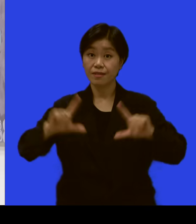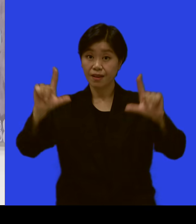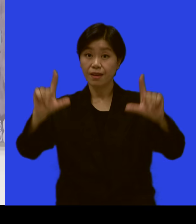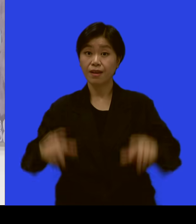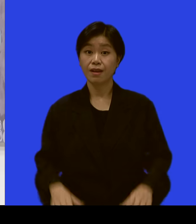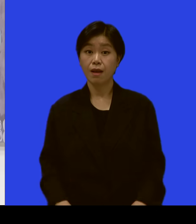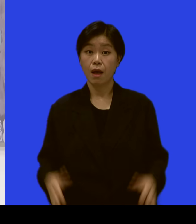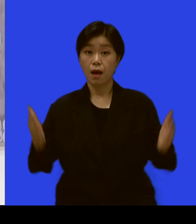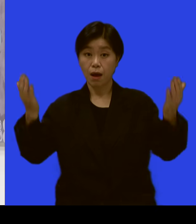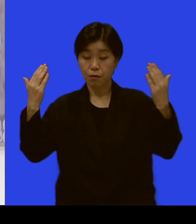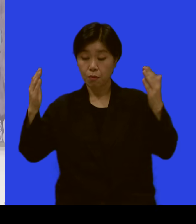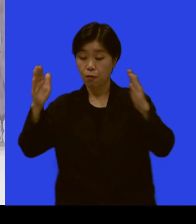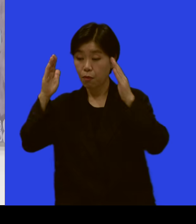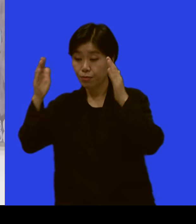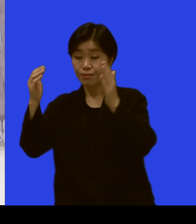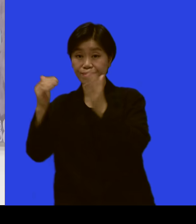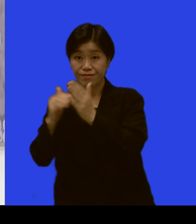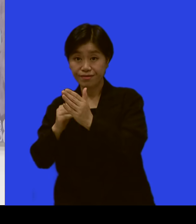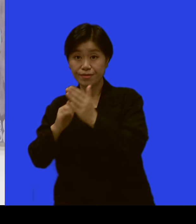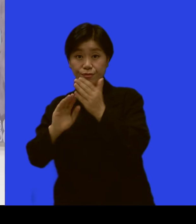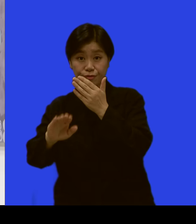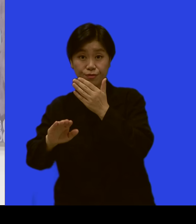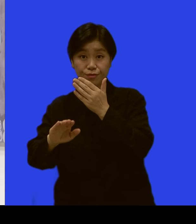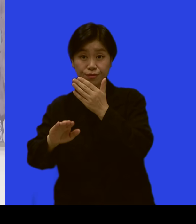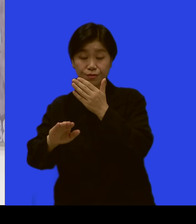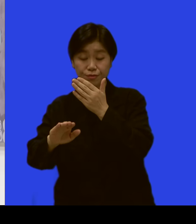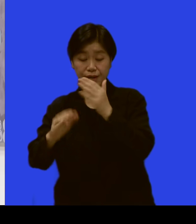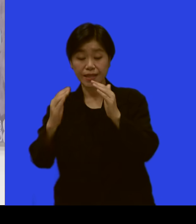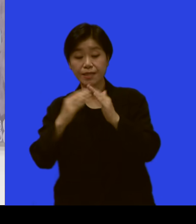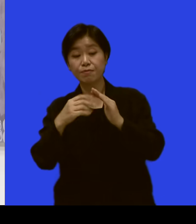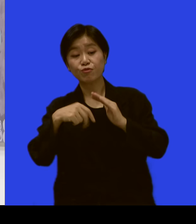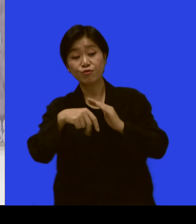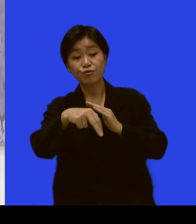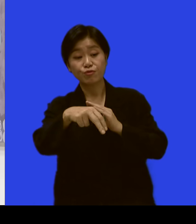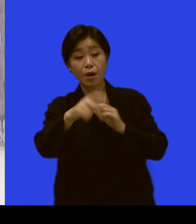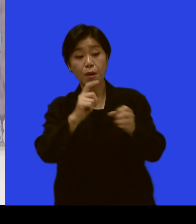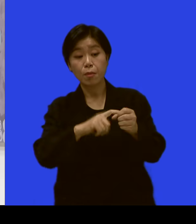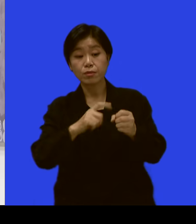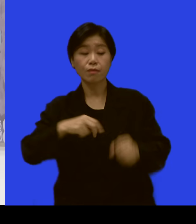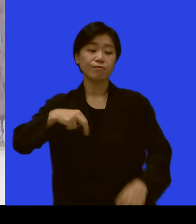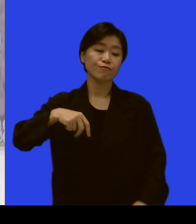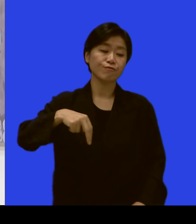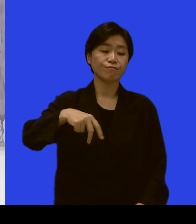학교를 하교하고 수업 다 듣고 이제 집으로 내려가고 있는데